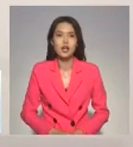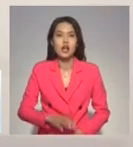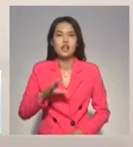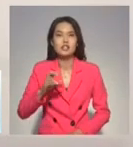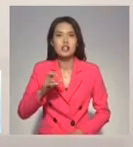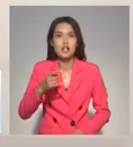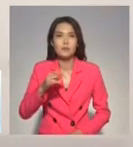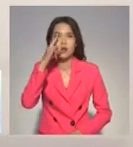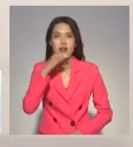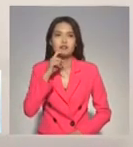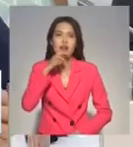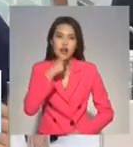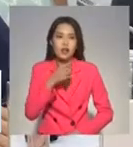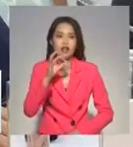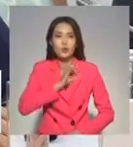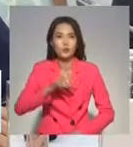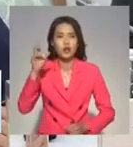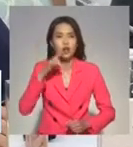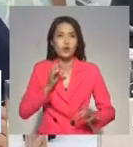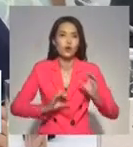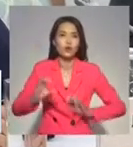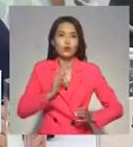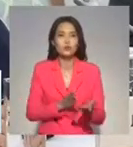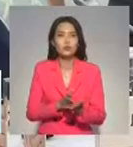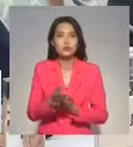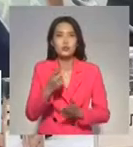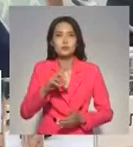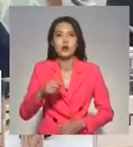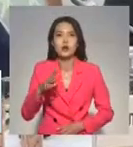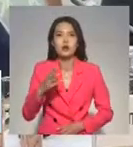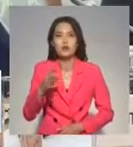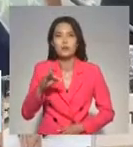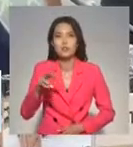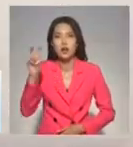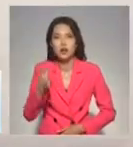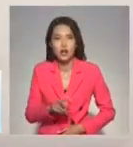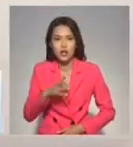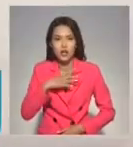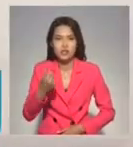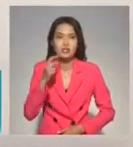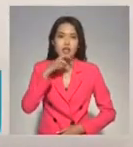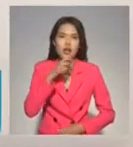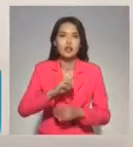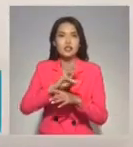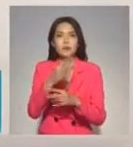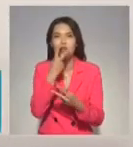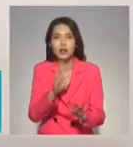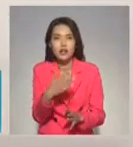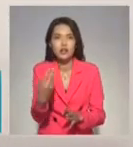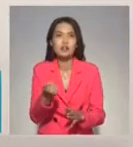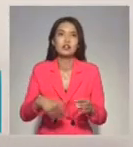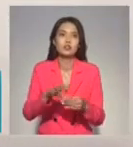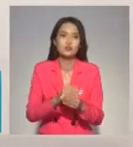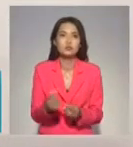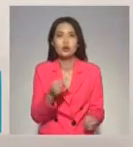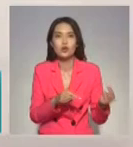Сингапурдың Қазақстан экономикасына құйған инвестициясының жалпы көлемі 1,4 миллиард доллардан асты. Экономикалық қиындықтар мен пандемияға қарамастан, былтыр өзара